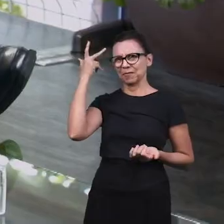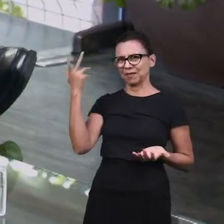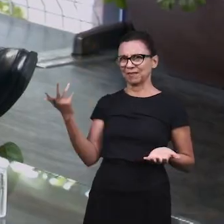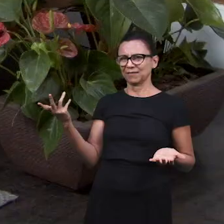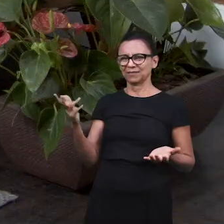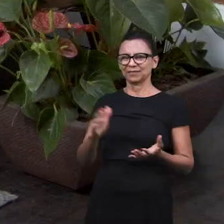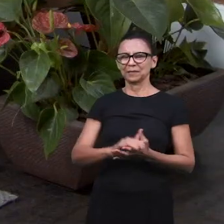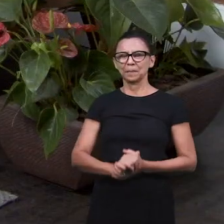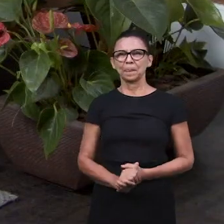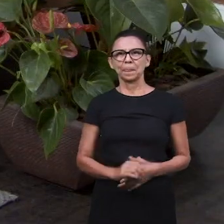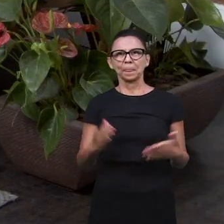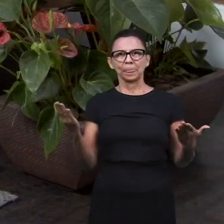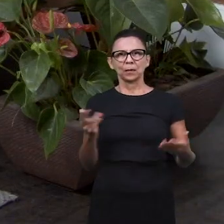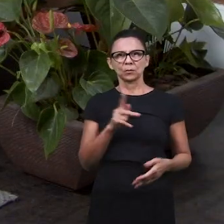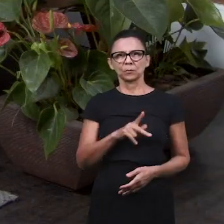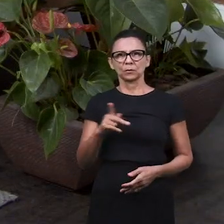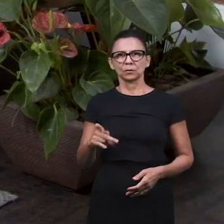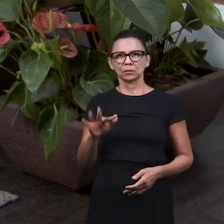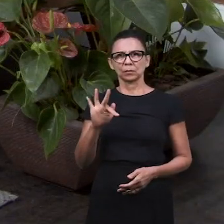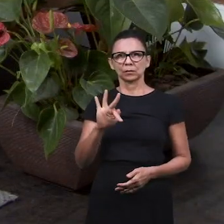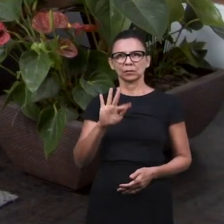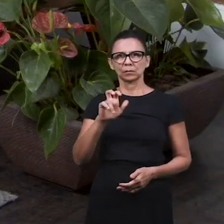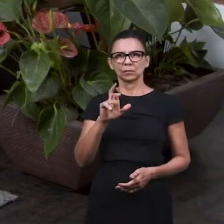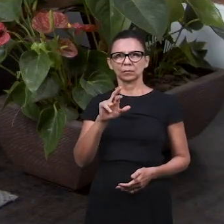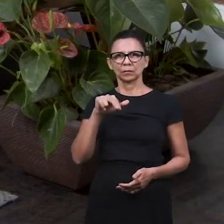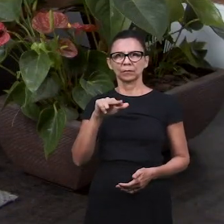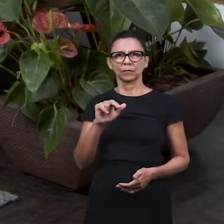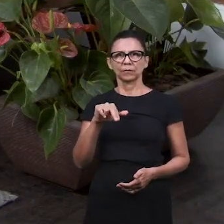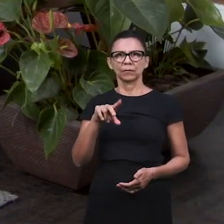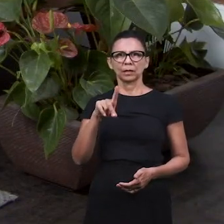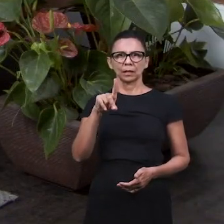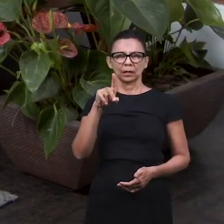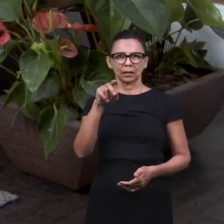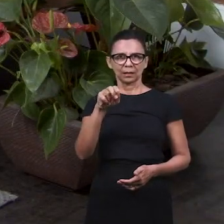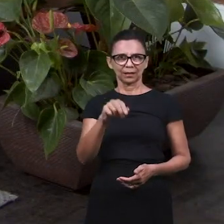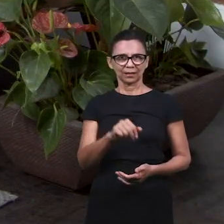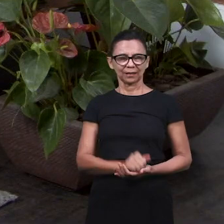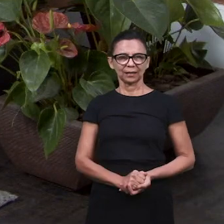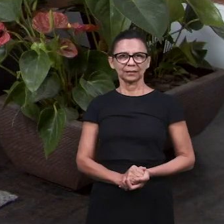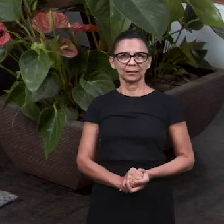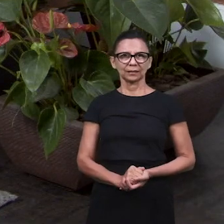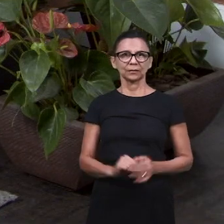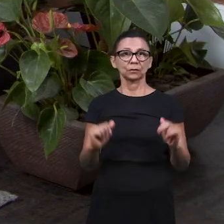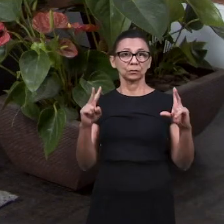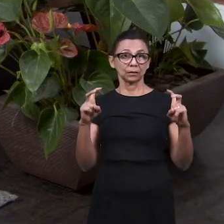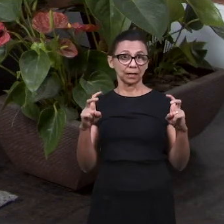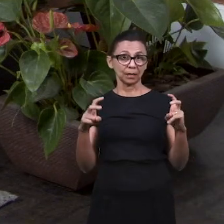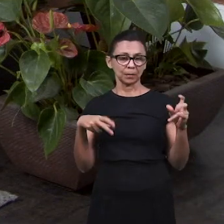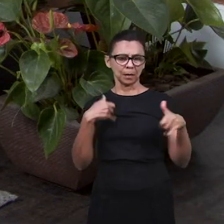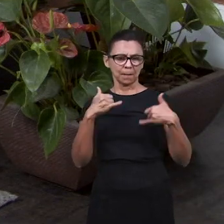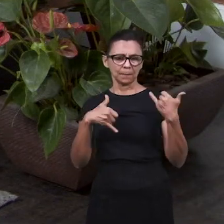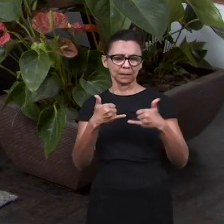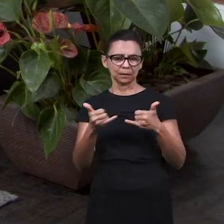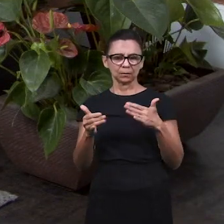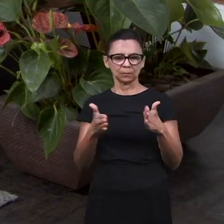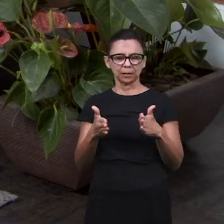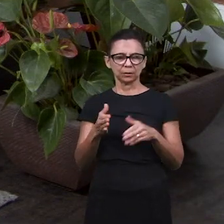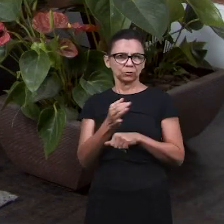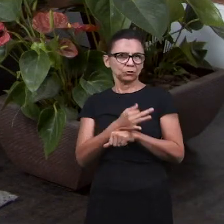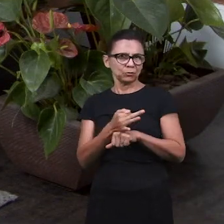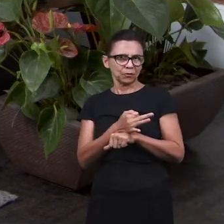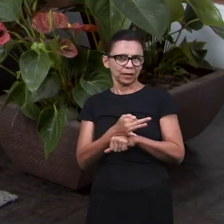plus naturel. Aujourd'hui, la professeure Fernanda Bercal va continuer la thématique en jouant pendant les